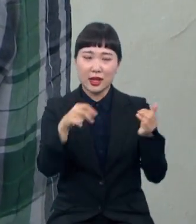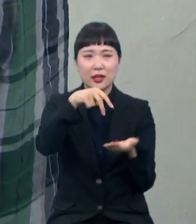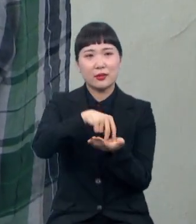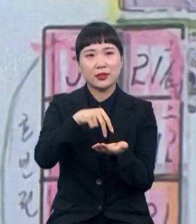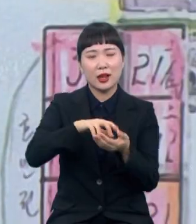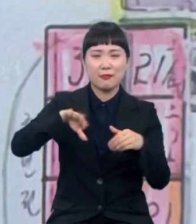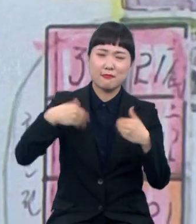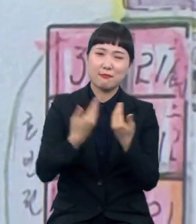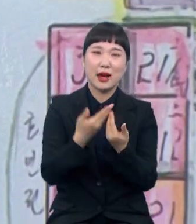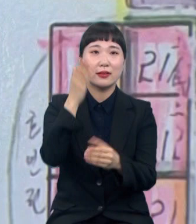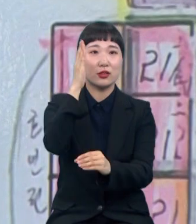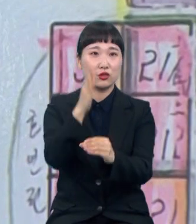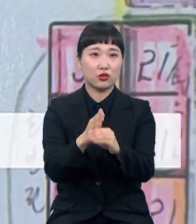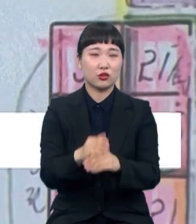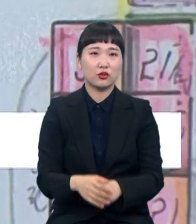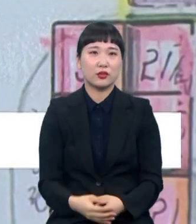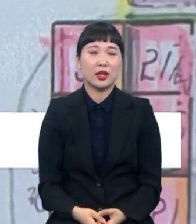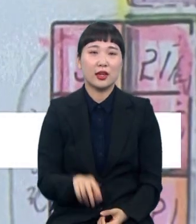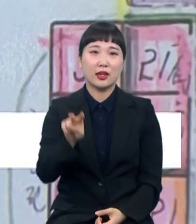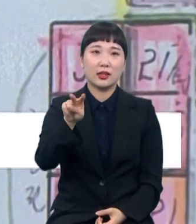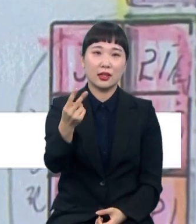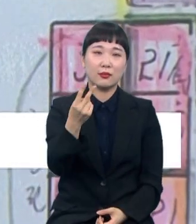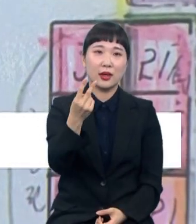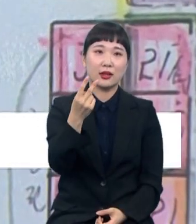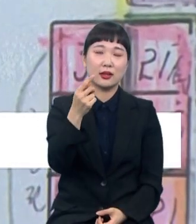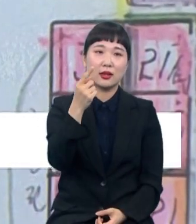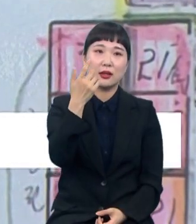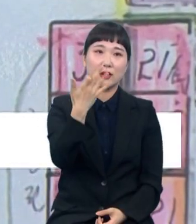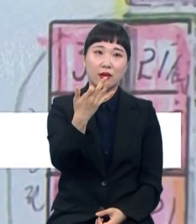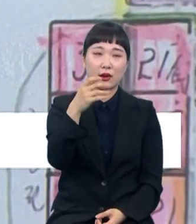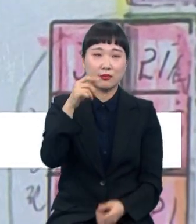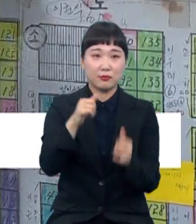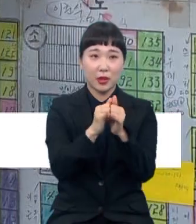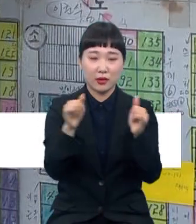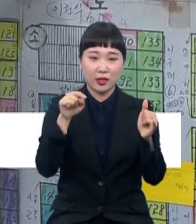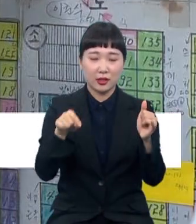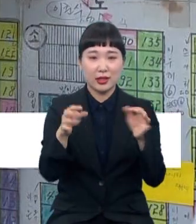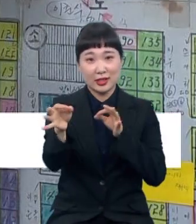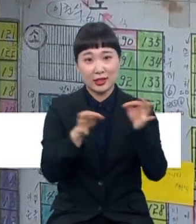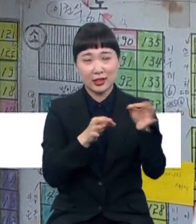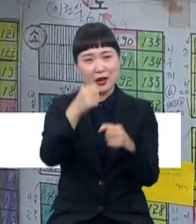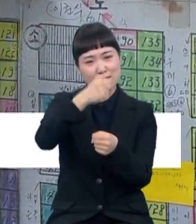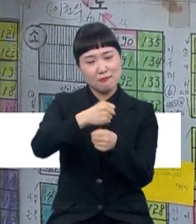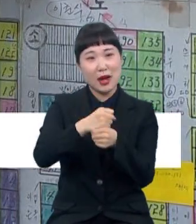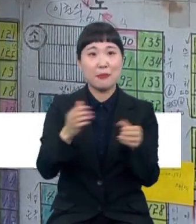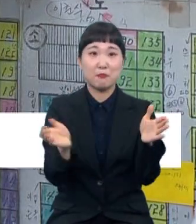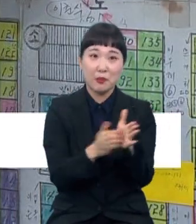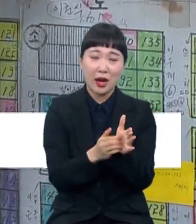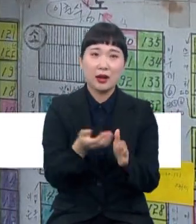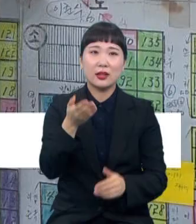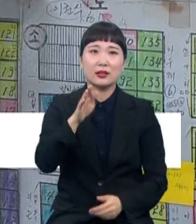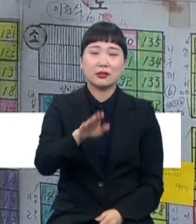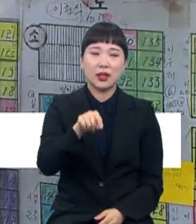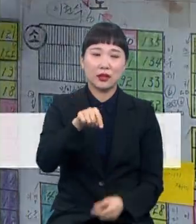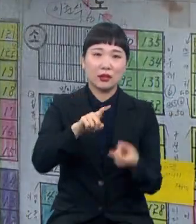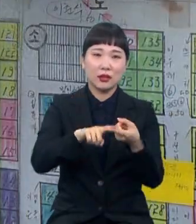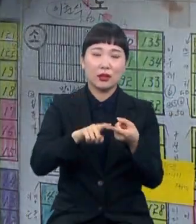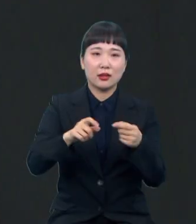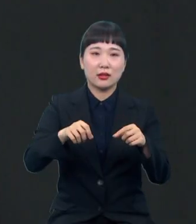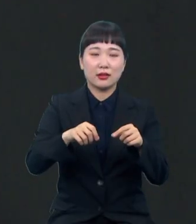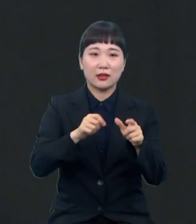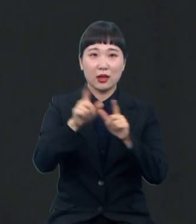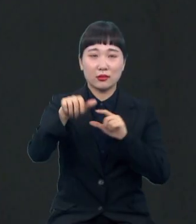있습니다. 219명이 주식회사 형태로 시장을 형성했는데 이들 대부분이 길거리에 내앉을 걸로